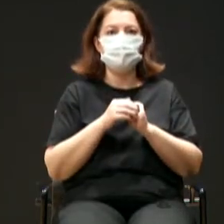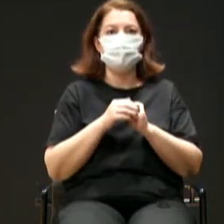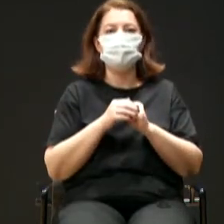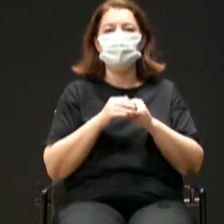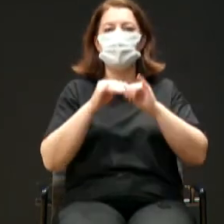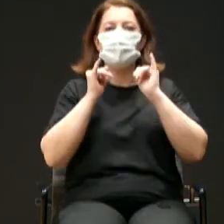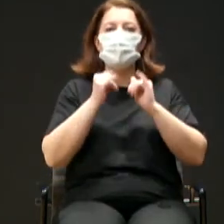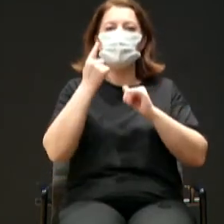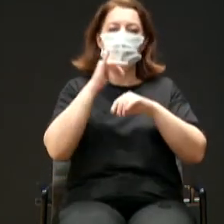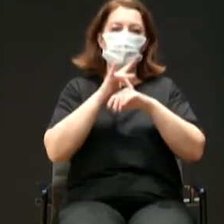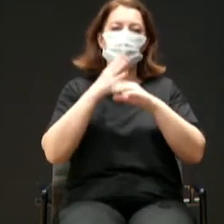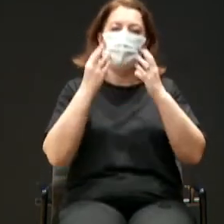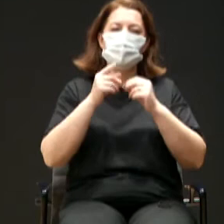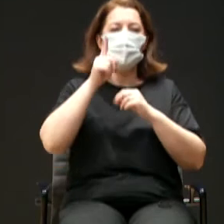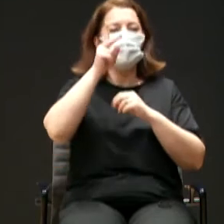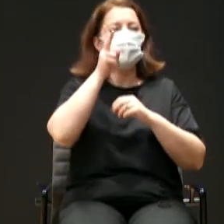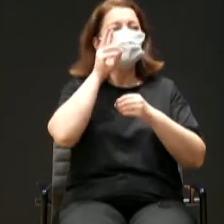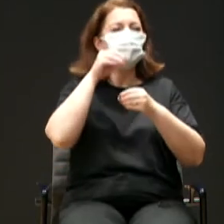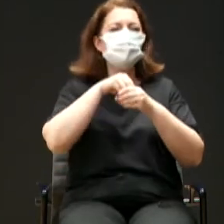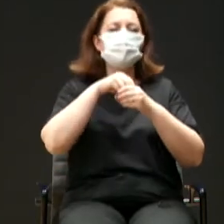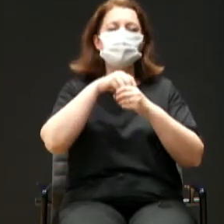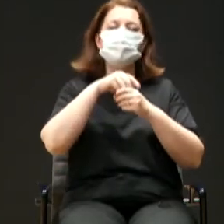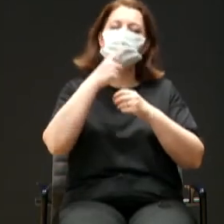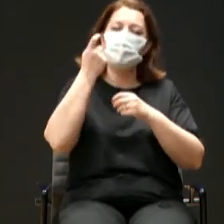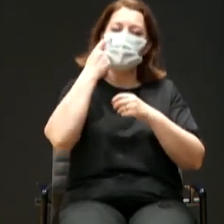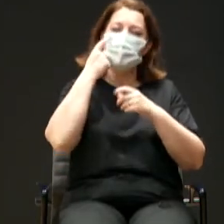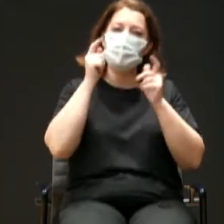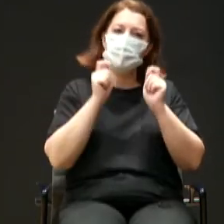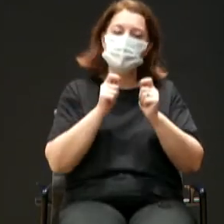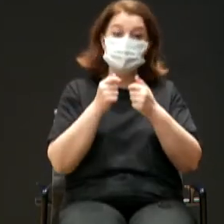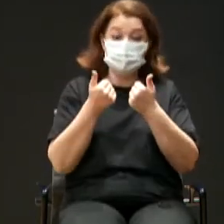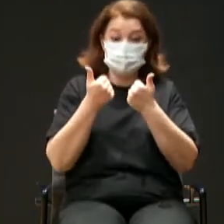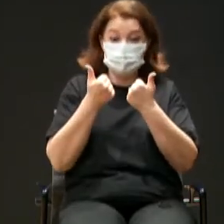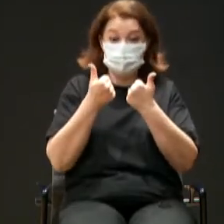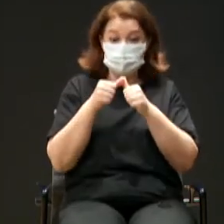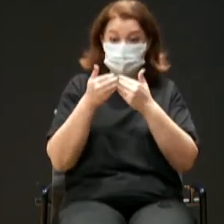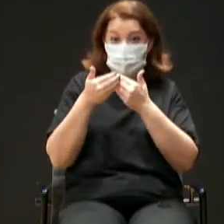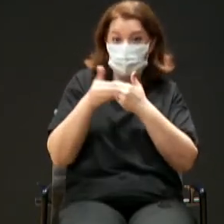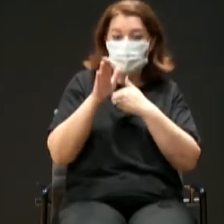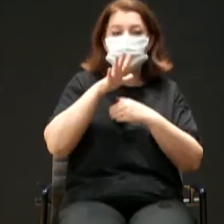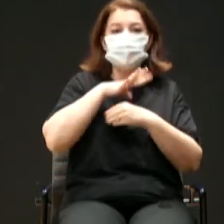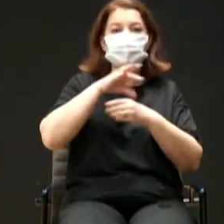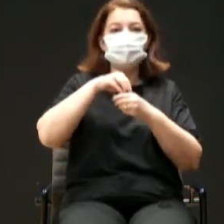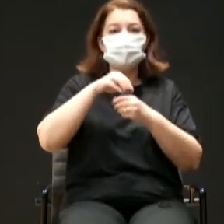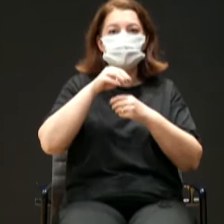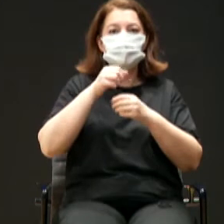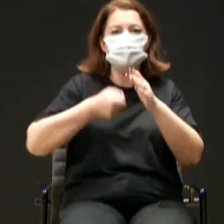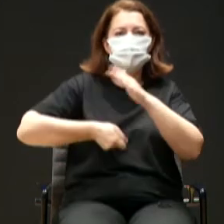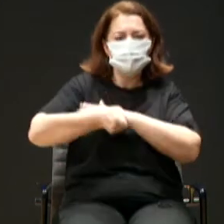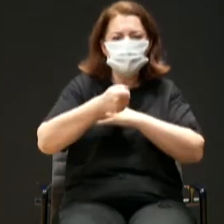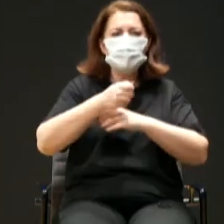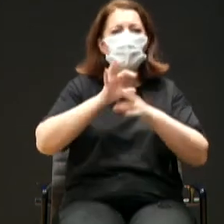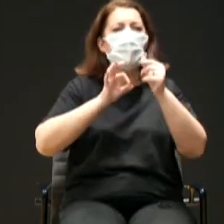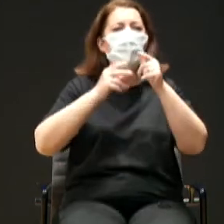Kötü bir ülke olduk. Allah sonumuzu hayır etsin. Karısı ayrılmak istediği için öldürenler, öz kızına